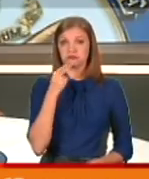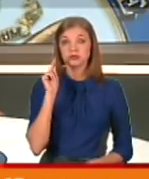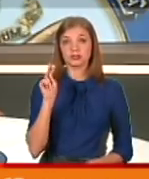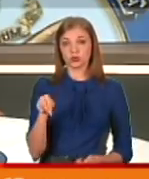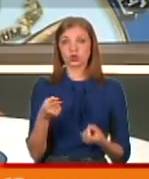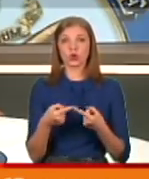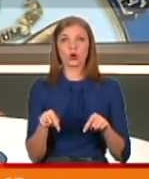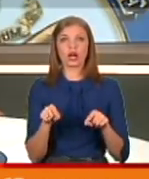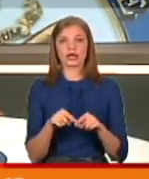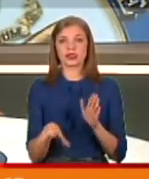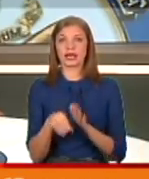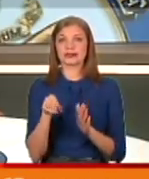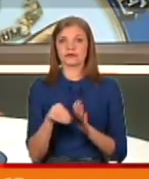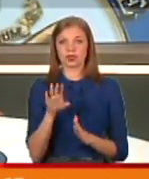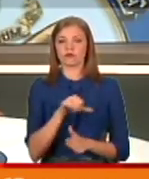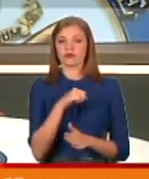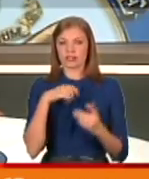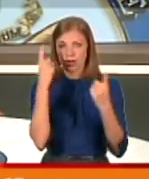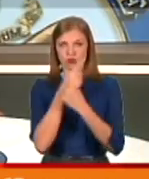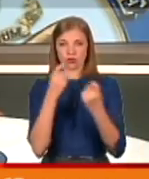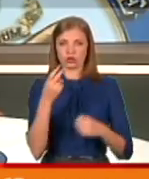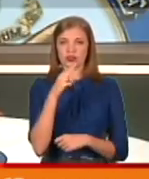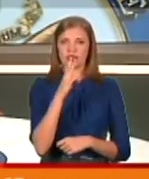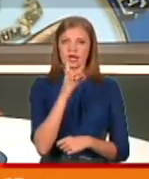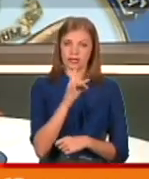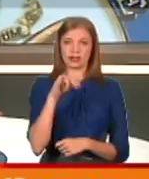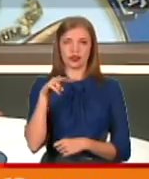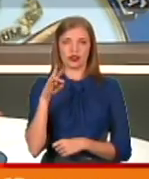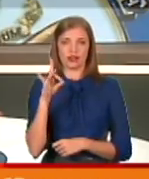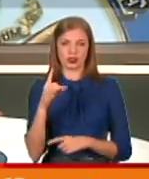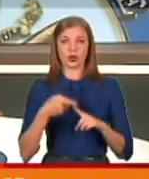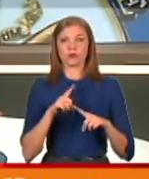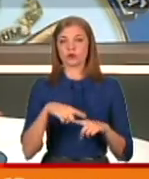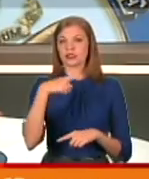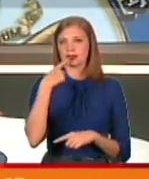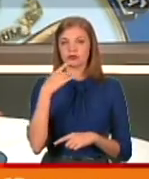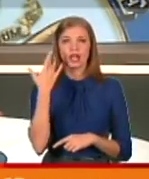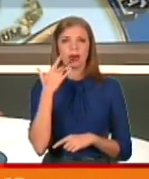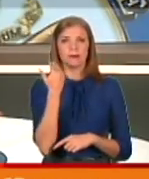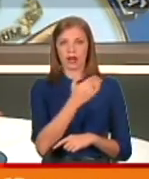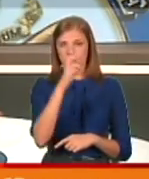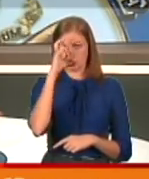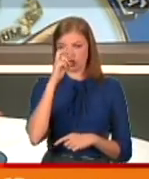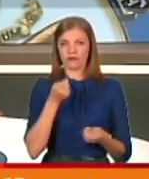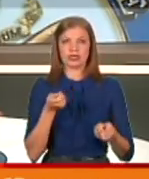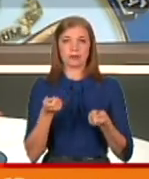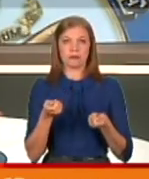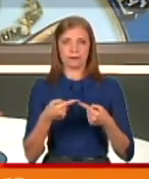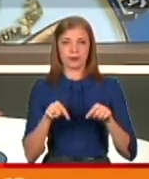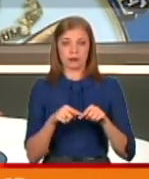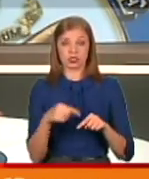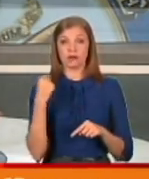засудили організацію виборів у самопроголошених ДНР та ЛНР. Про це заявив американський державний